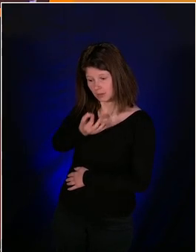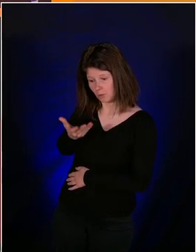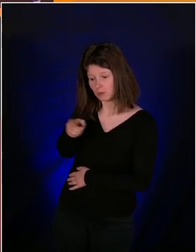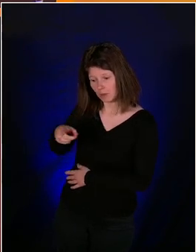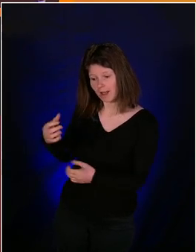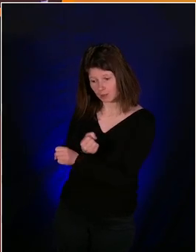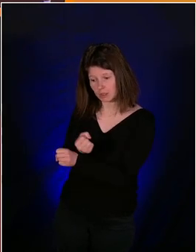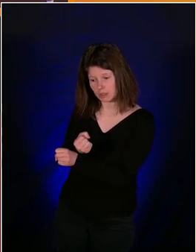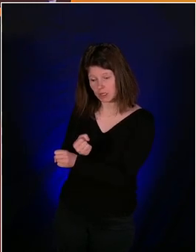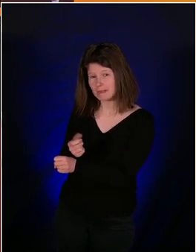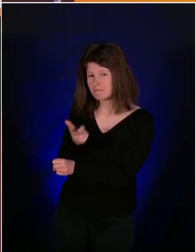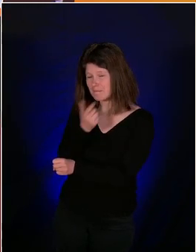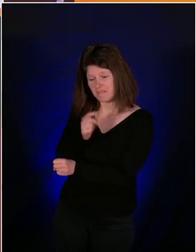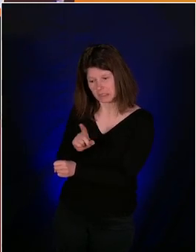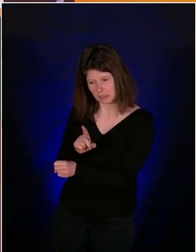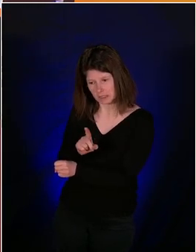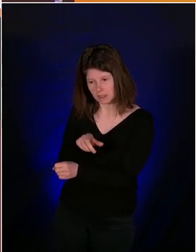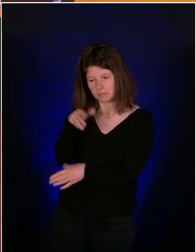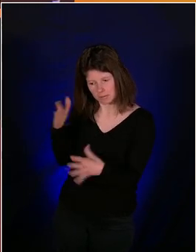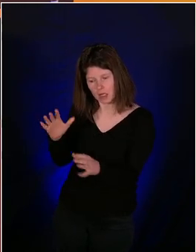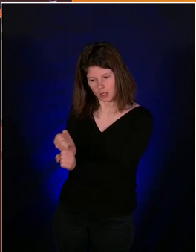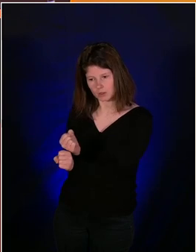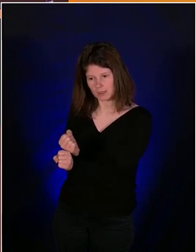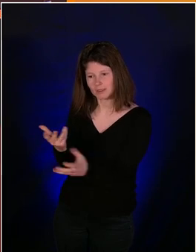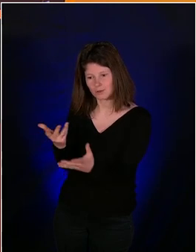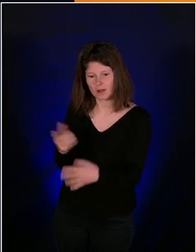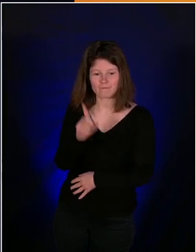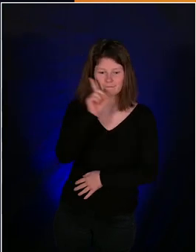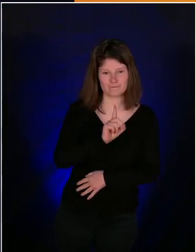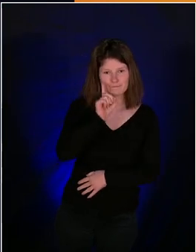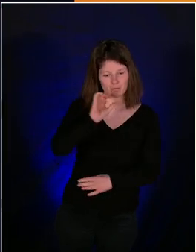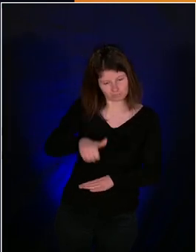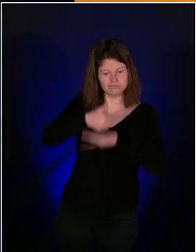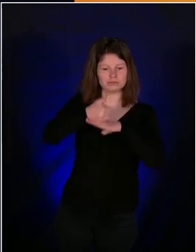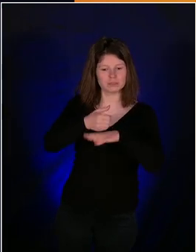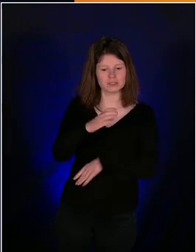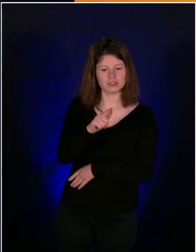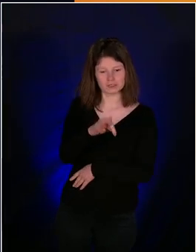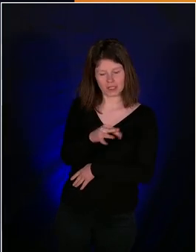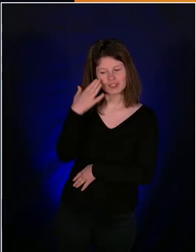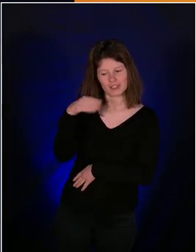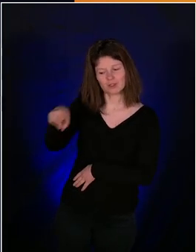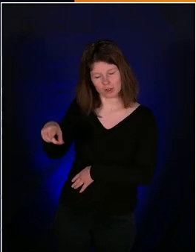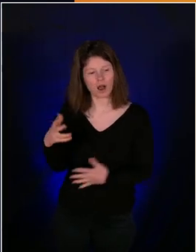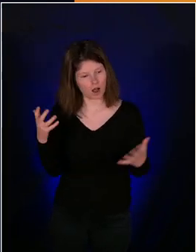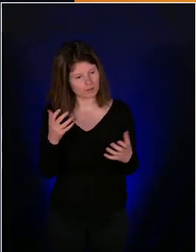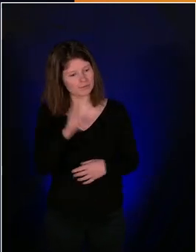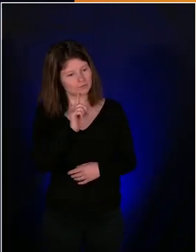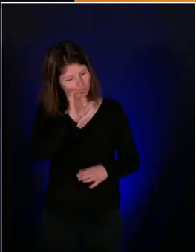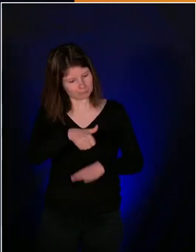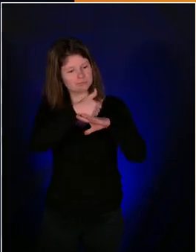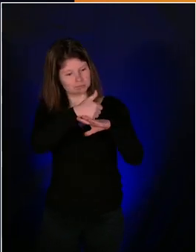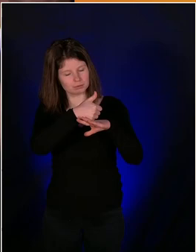une mince affaire, à amener pour la première fois une femme à la tête de la CGT, et je sais que ça te tenait particulièrement à cœur.